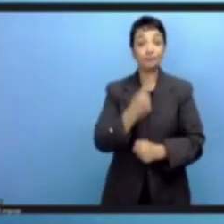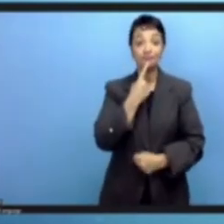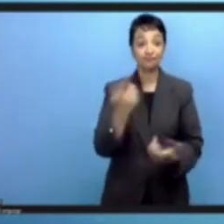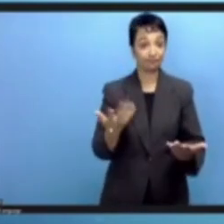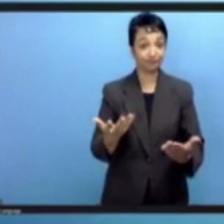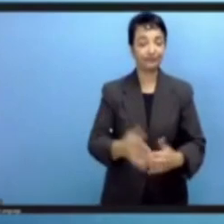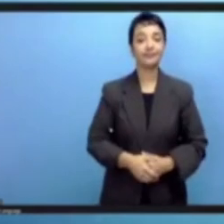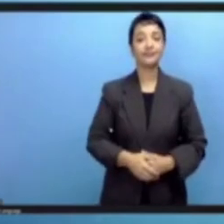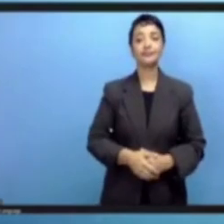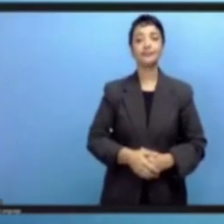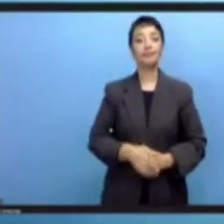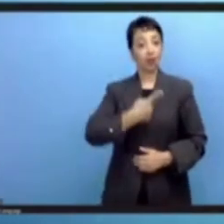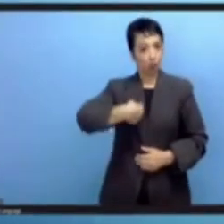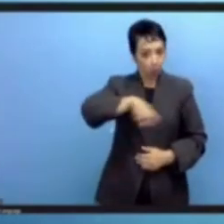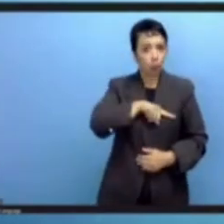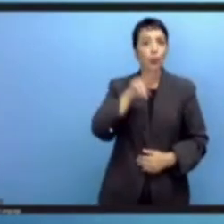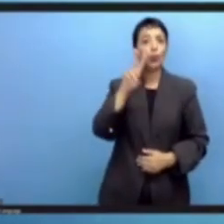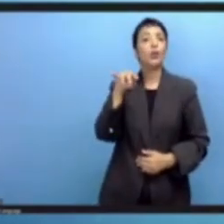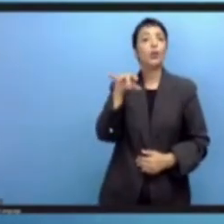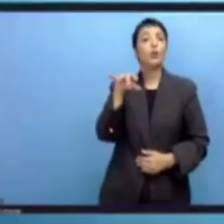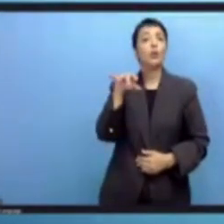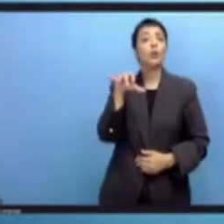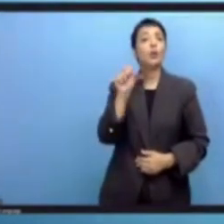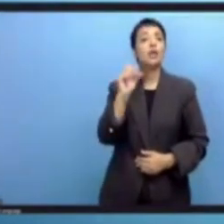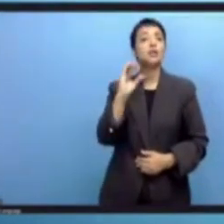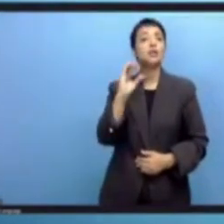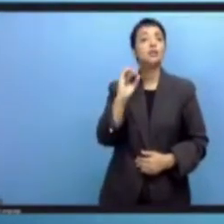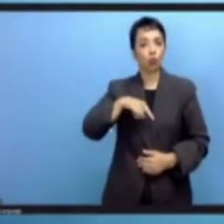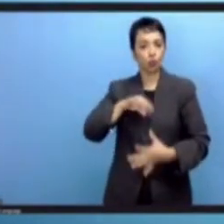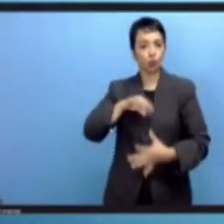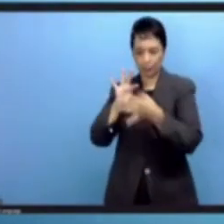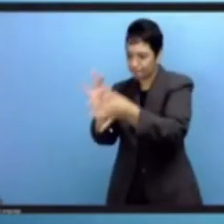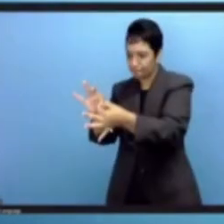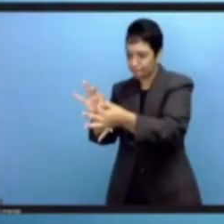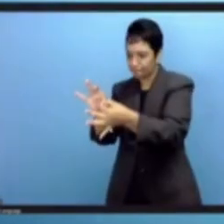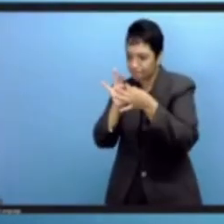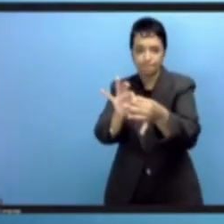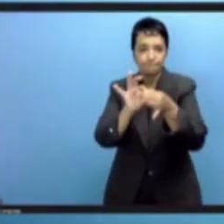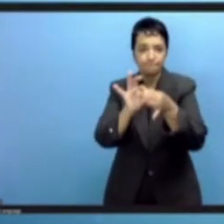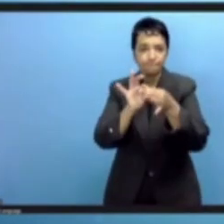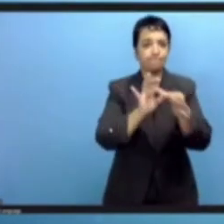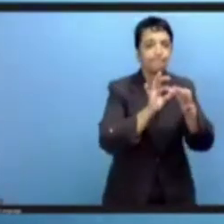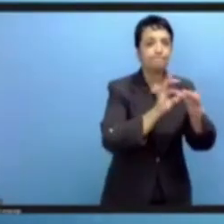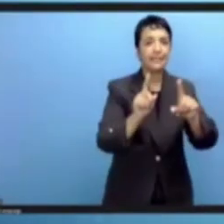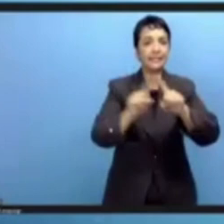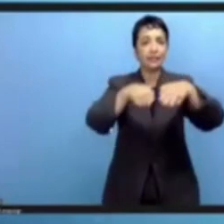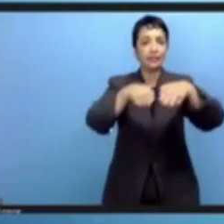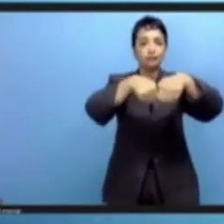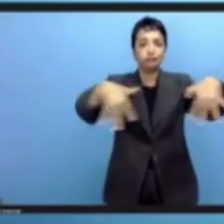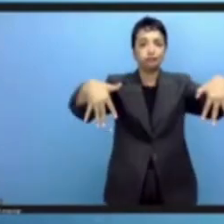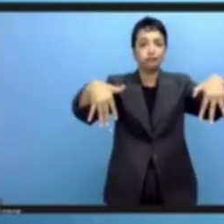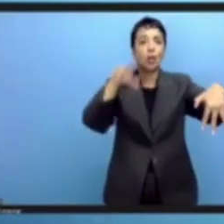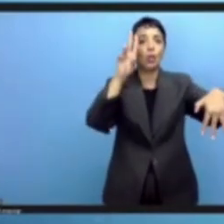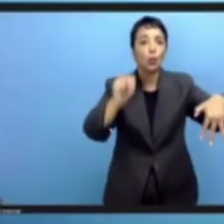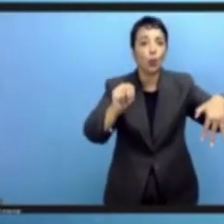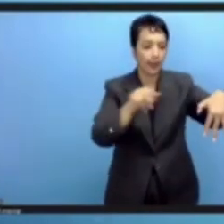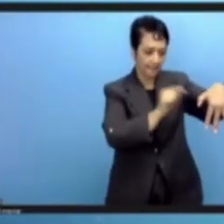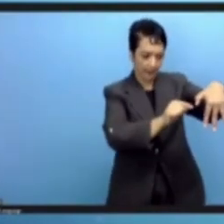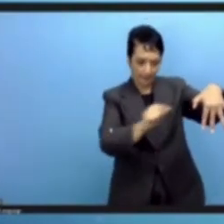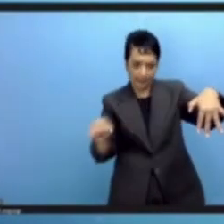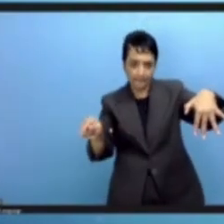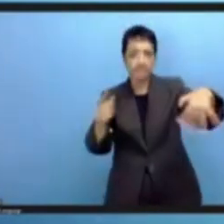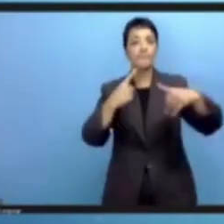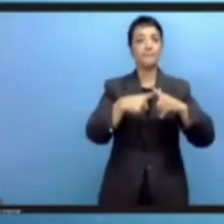organes nationaux en la matière. J'aimerais conclure en disant que l'UNESCO souhaiterait travailler de façon tout à fait étroite avec